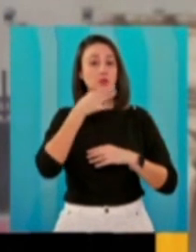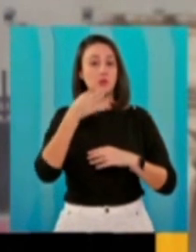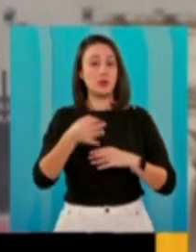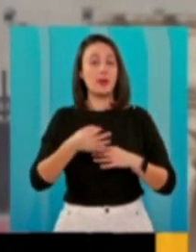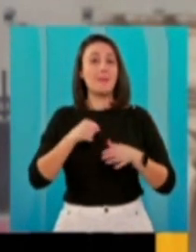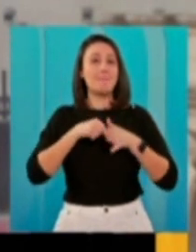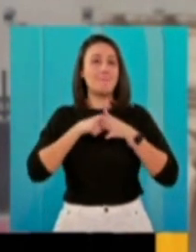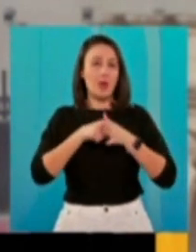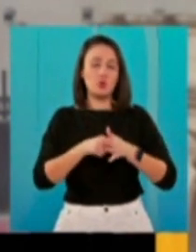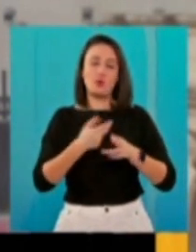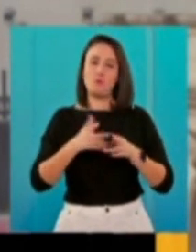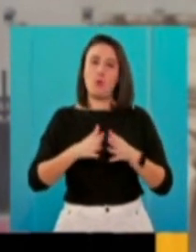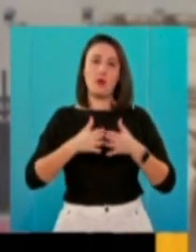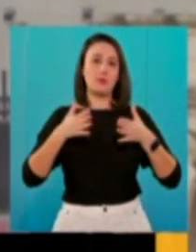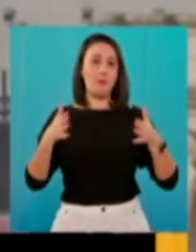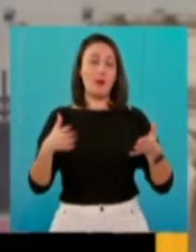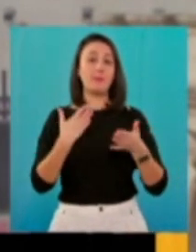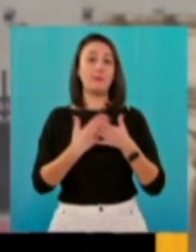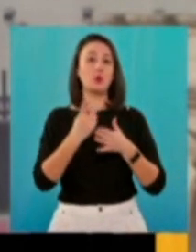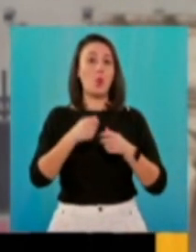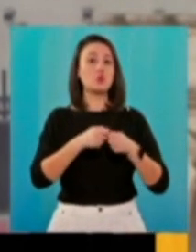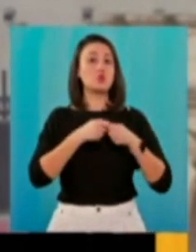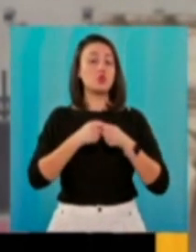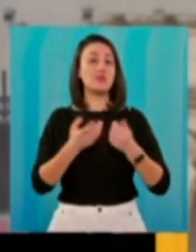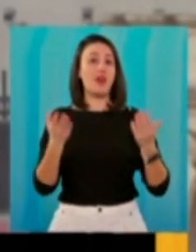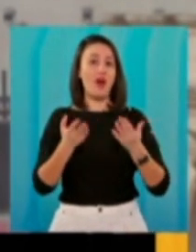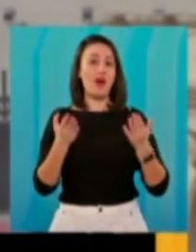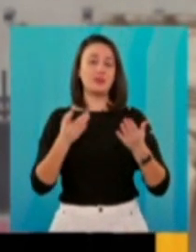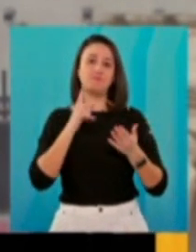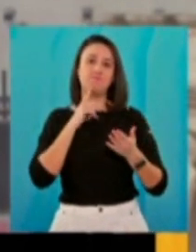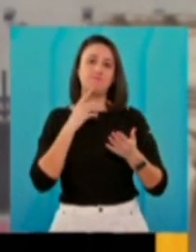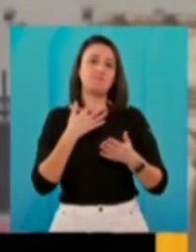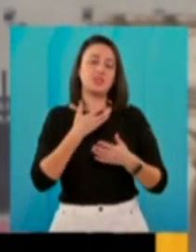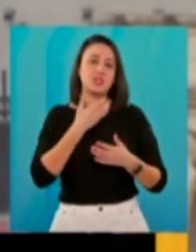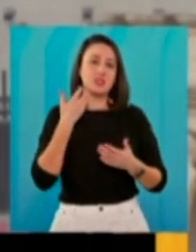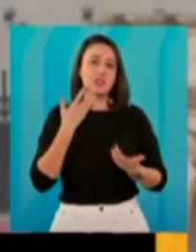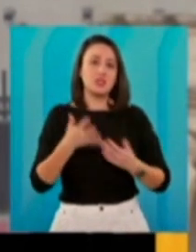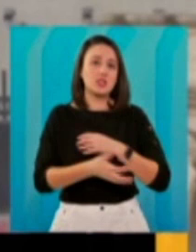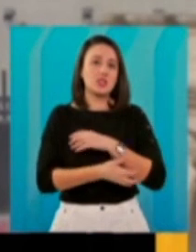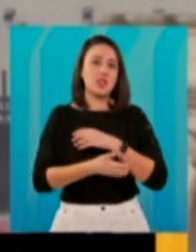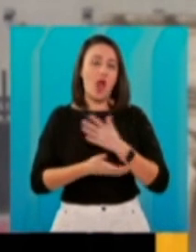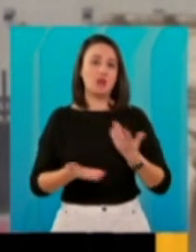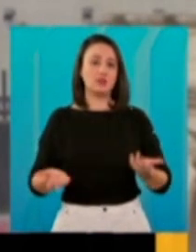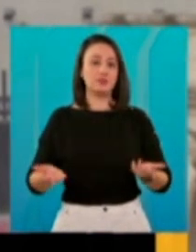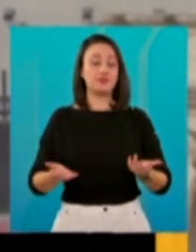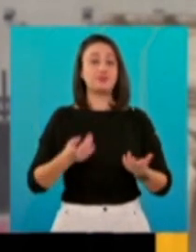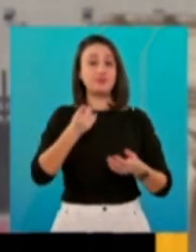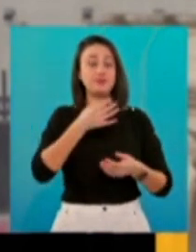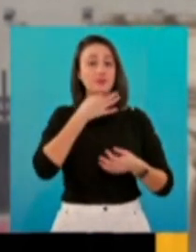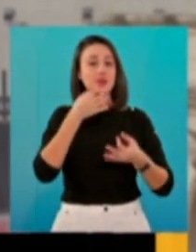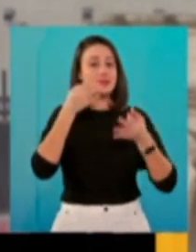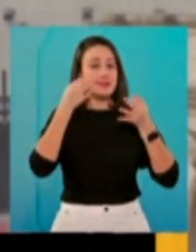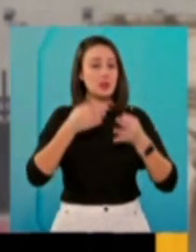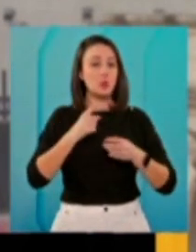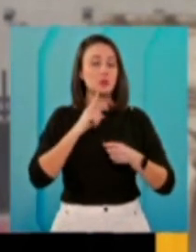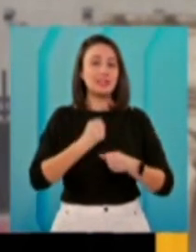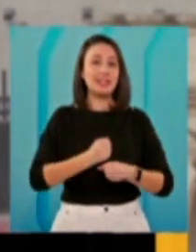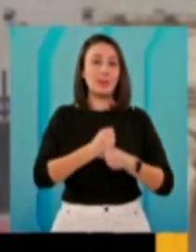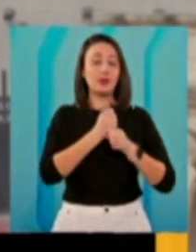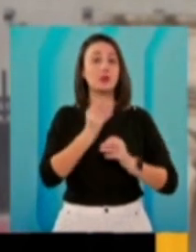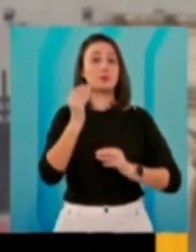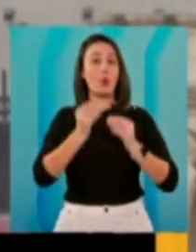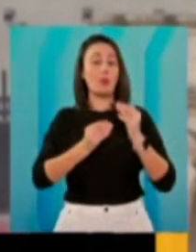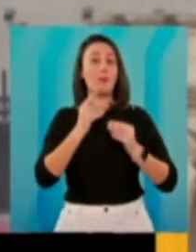că presiunea este extrem de mare pentru o societate care o duce modest. De cealaltă parte, Klaus Iohannis a dat asigurări de sprijin atât în